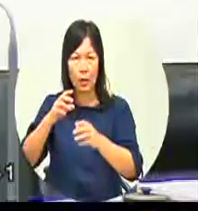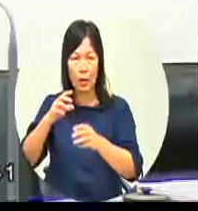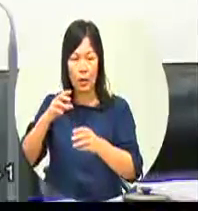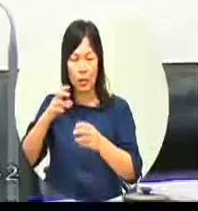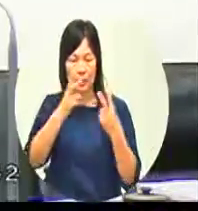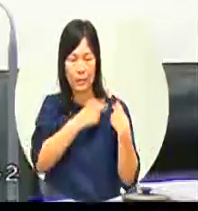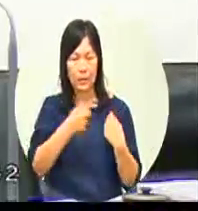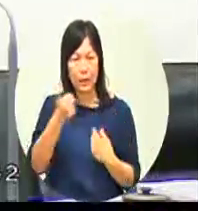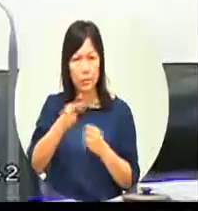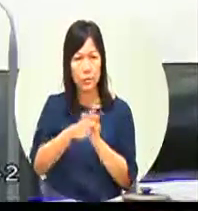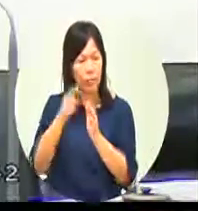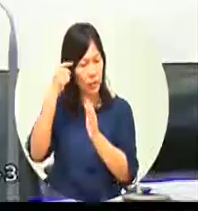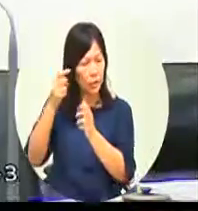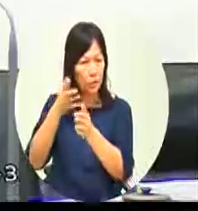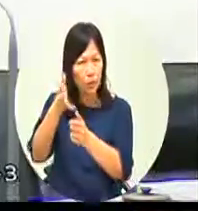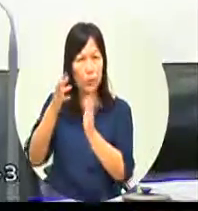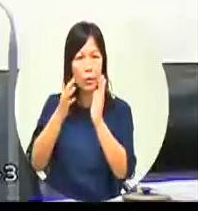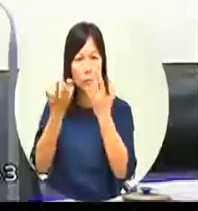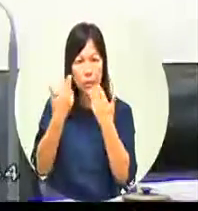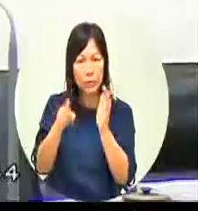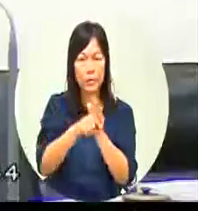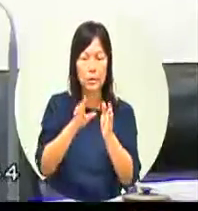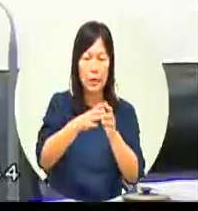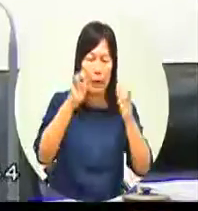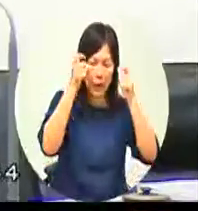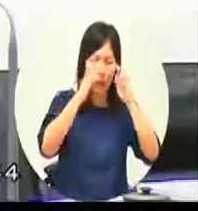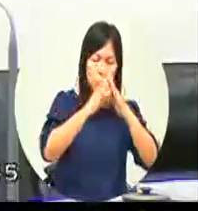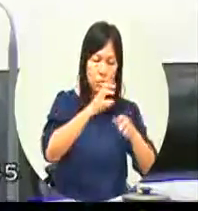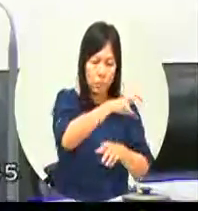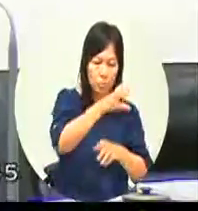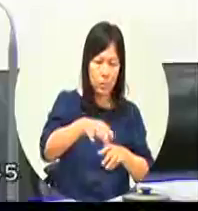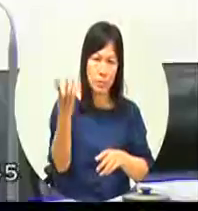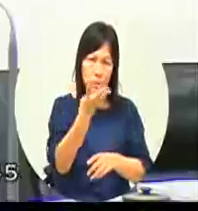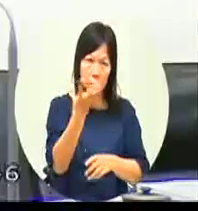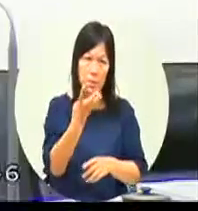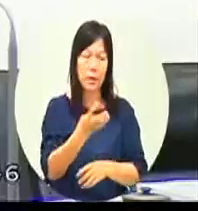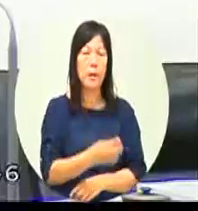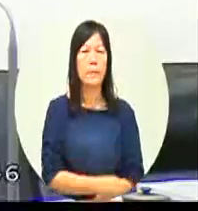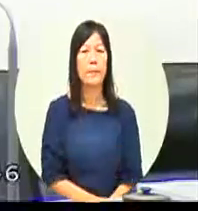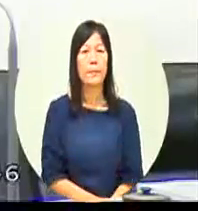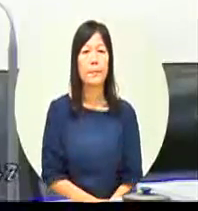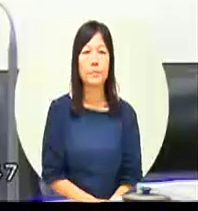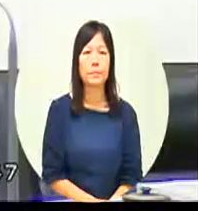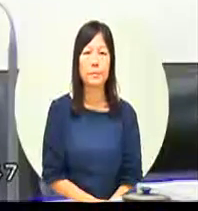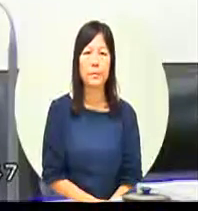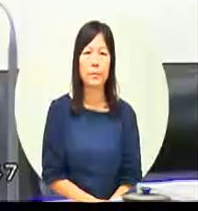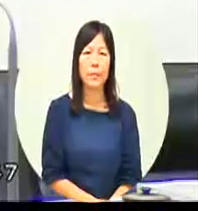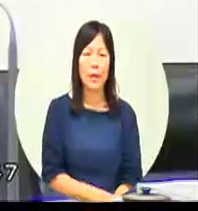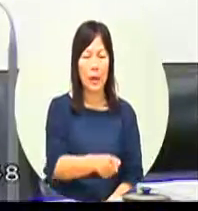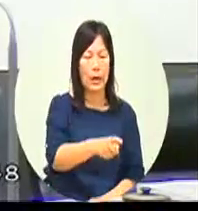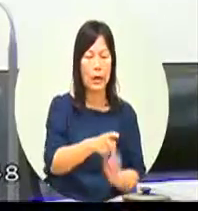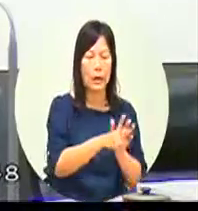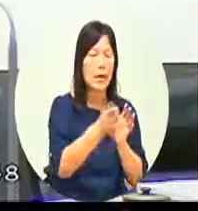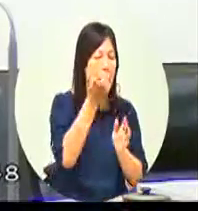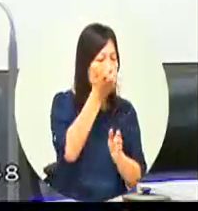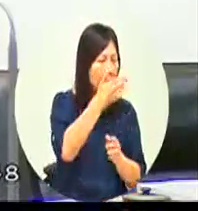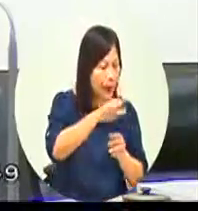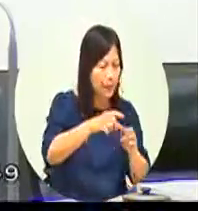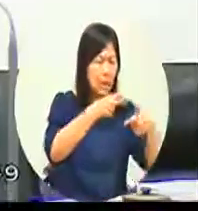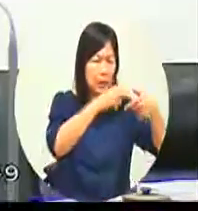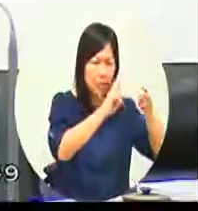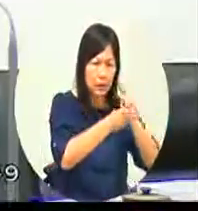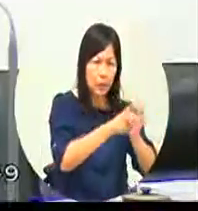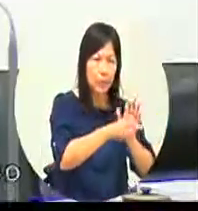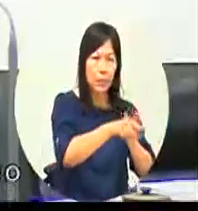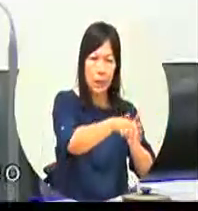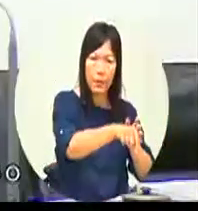在，高雄市的四个厂，冈山、仁武是公有民营嘛哈，那它当然是建